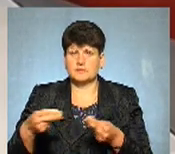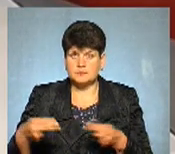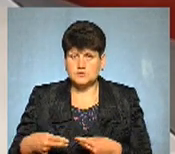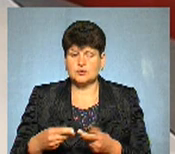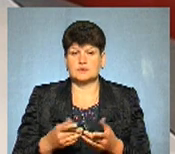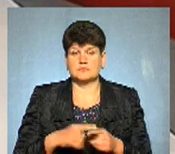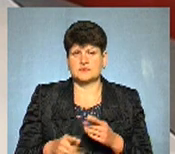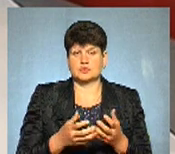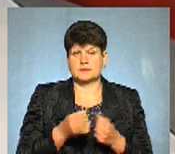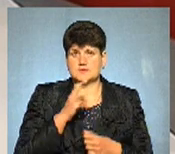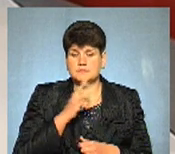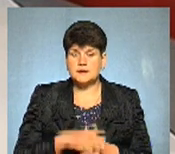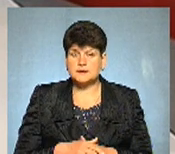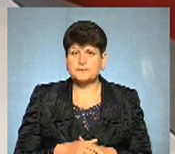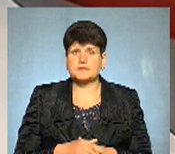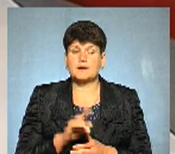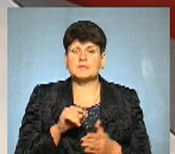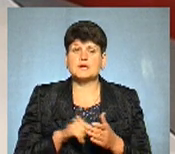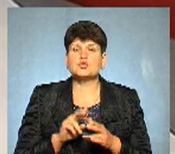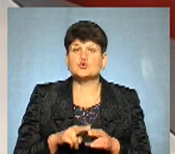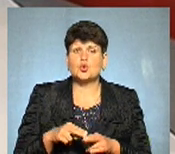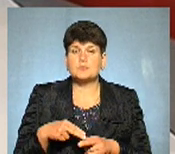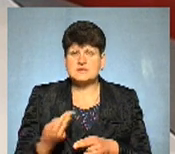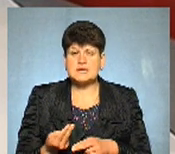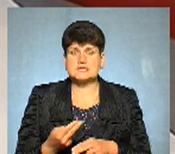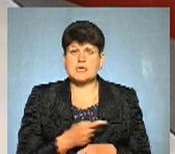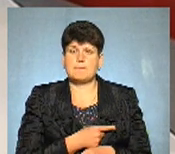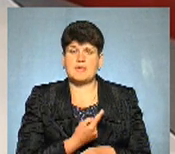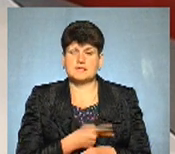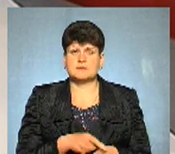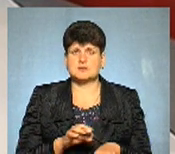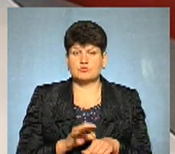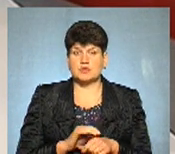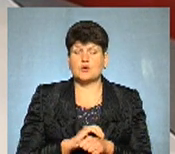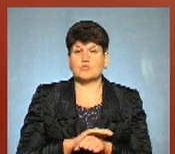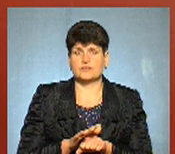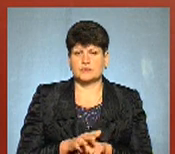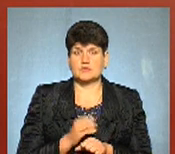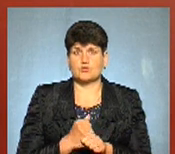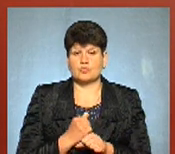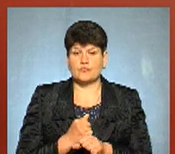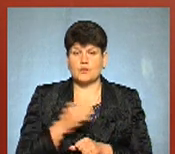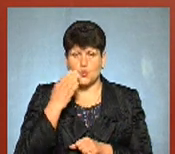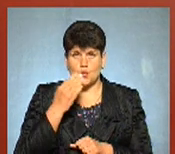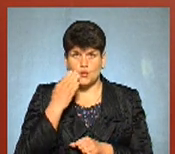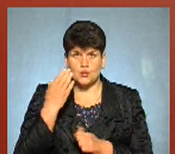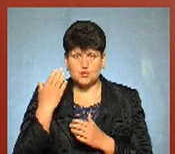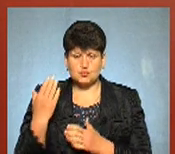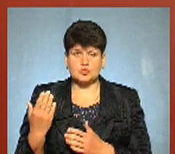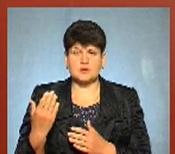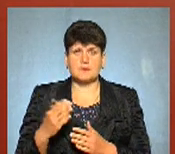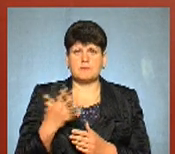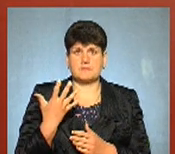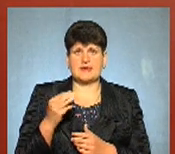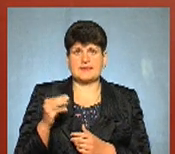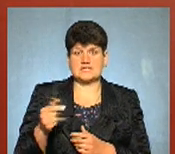Ще одне питання стосовно компенсації медикам, які захворіли ковід під час роботи. Для прикладу, в Ужгороді в комунальних медзакладах по 5